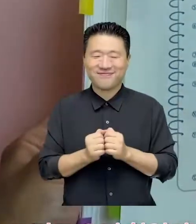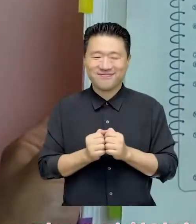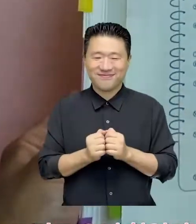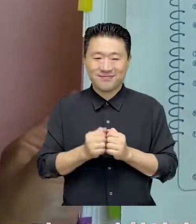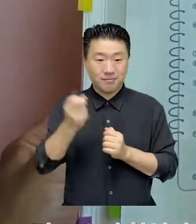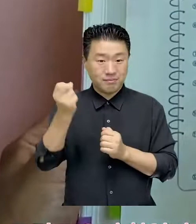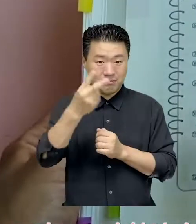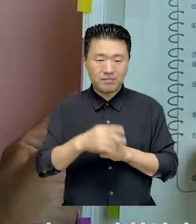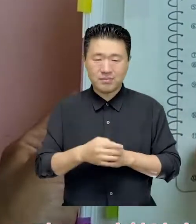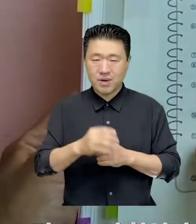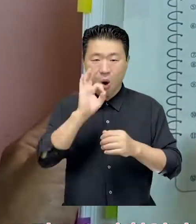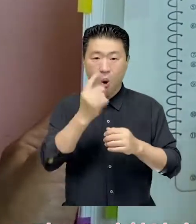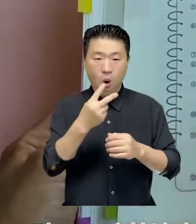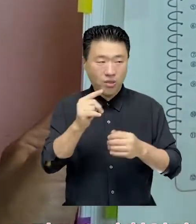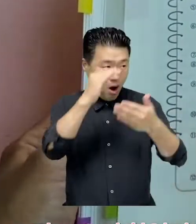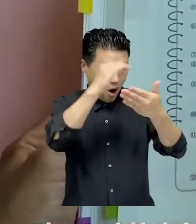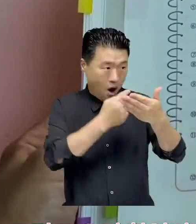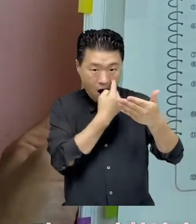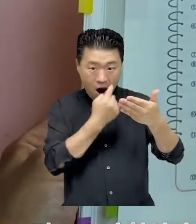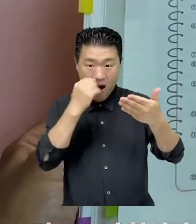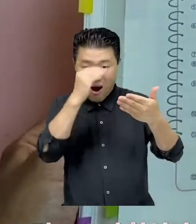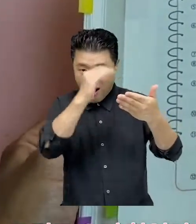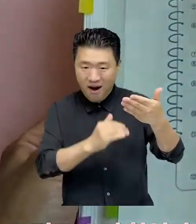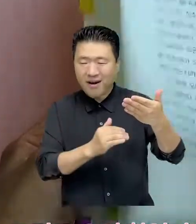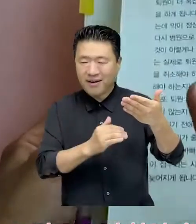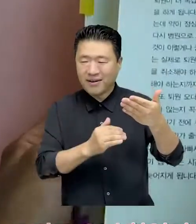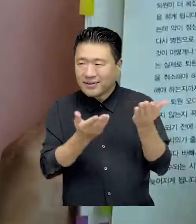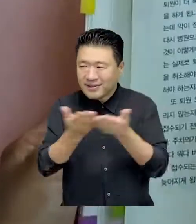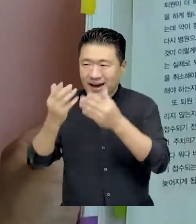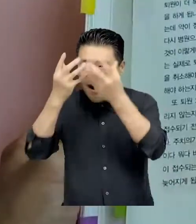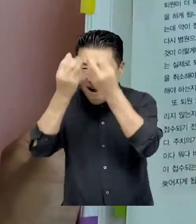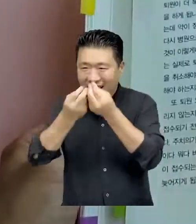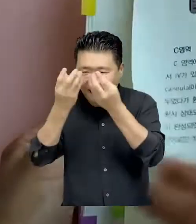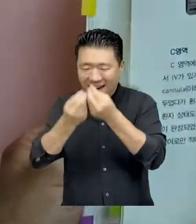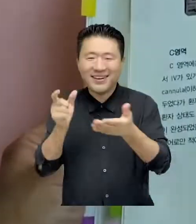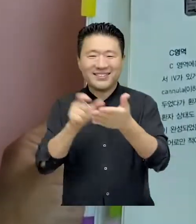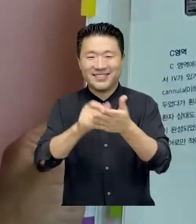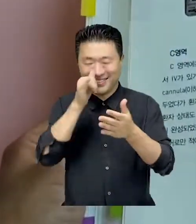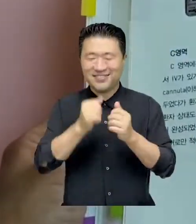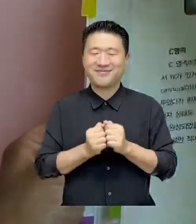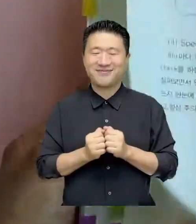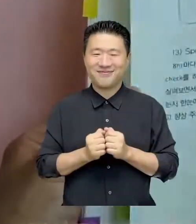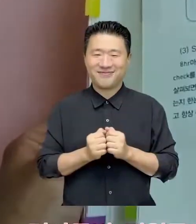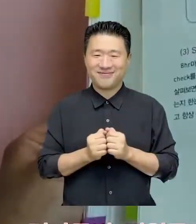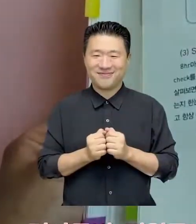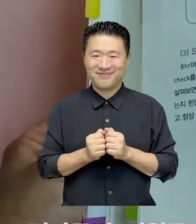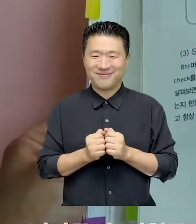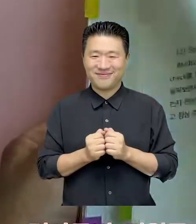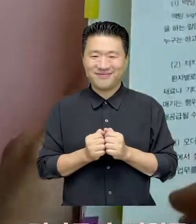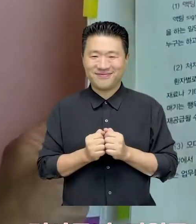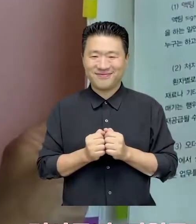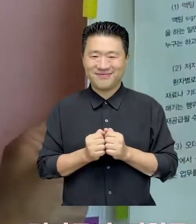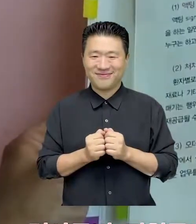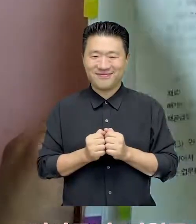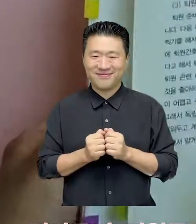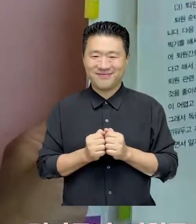있습니다. 그리고 오더 확인이나 스케줄링 했던 방법들, 실제 예시들도 적어보았고요.